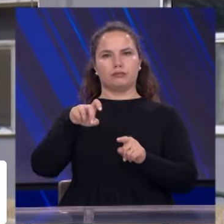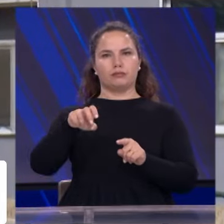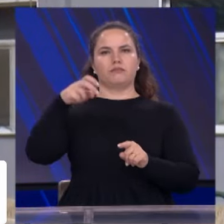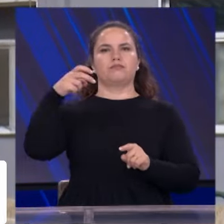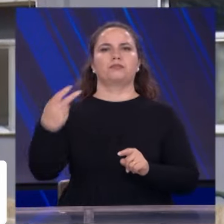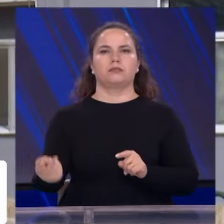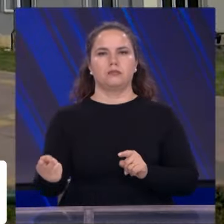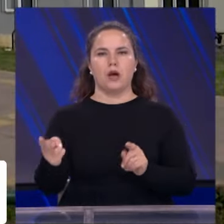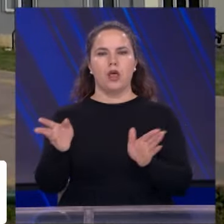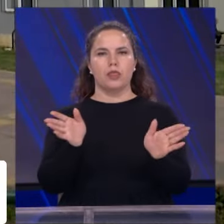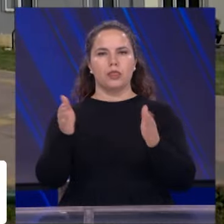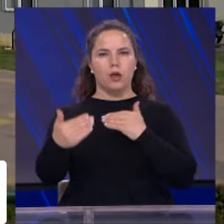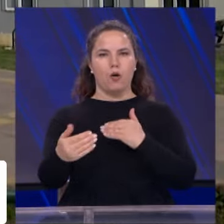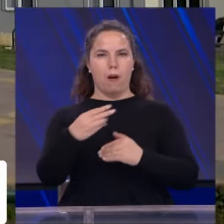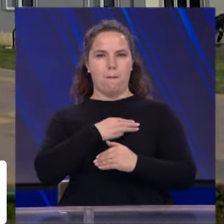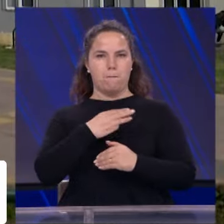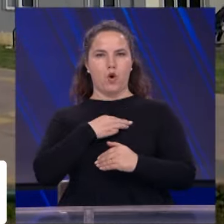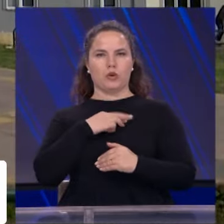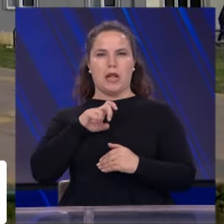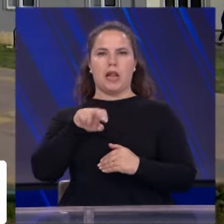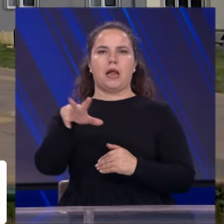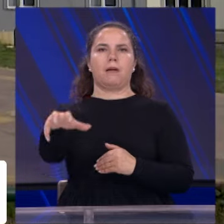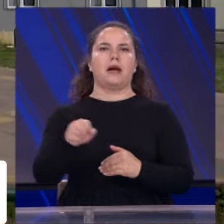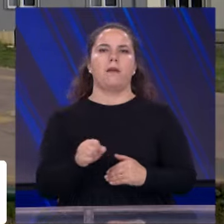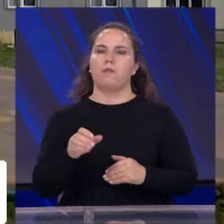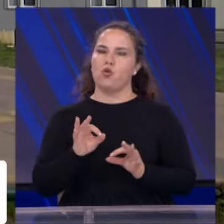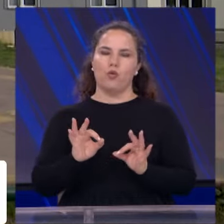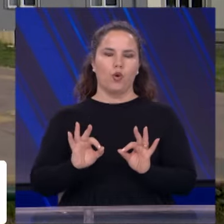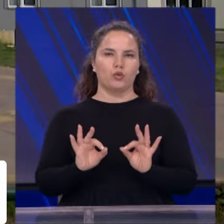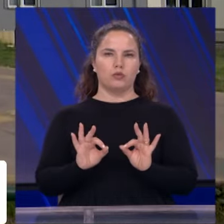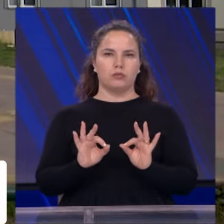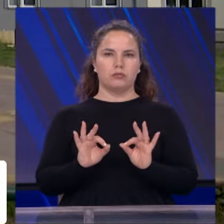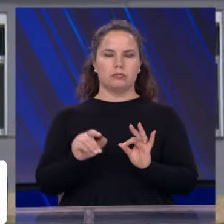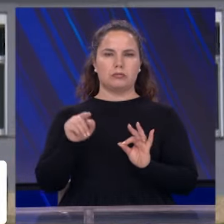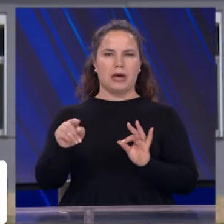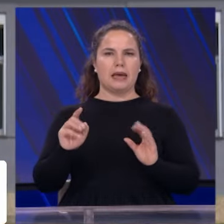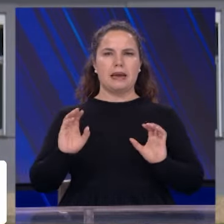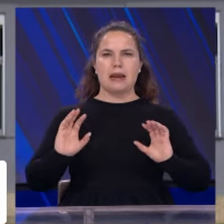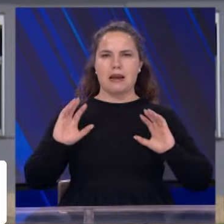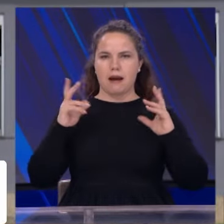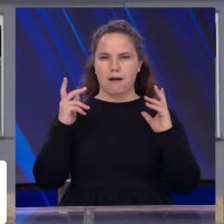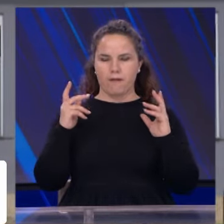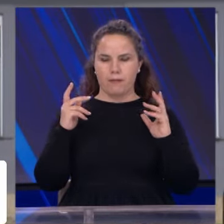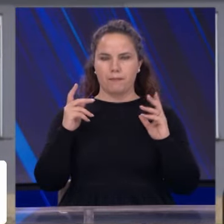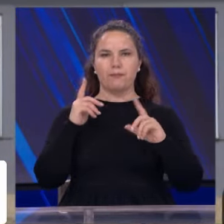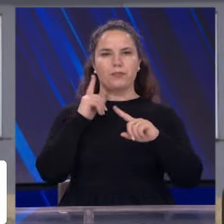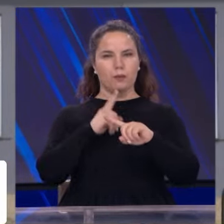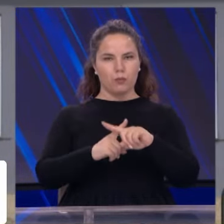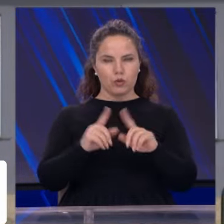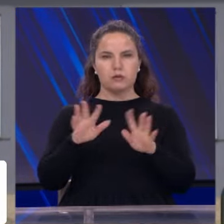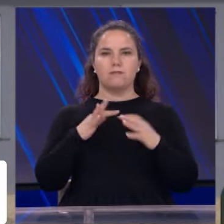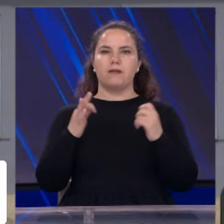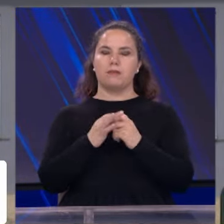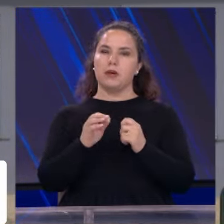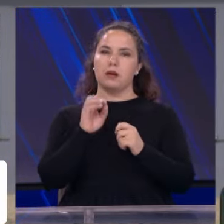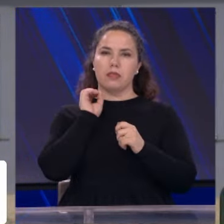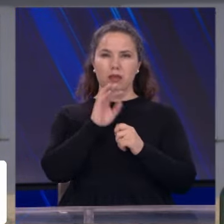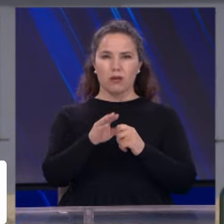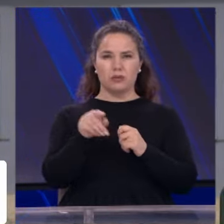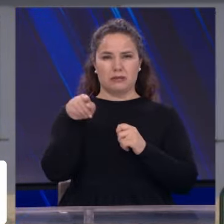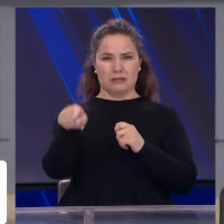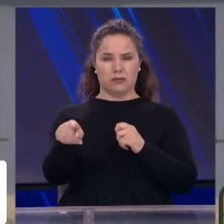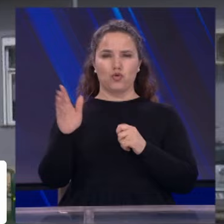qenë edhe motra e cila nuk ka arritur ta ndaloj për shkak të agresivitetit që ai ka shfaqur. Sipas deklarimeve të familjarëve, Marcel Hysa ka